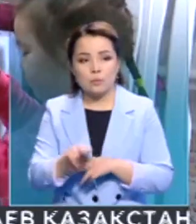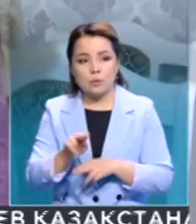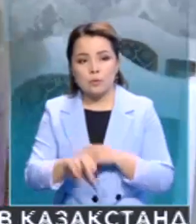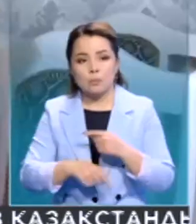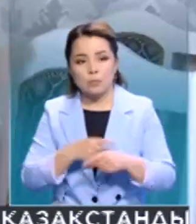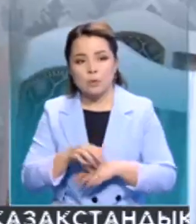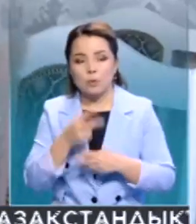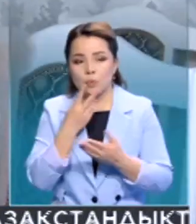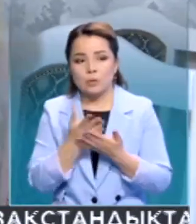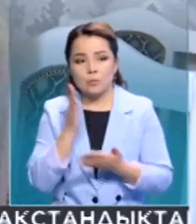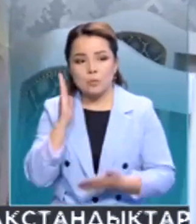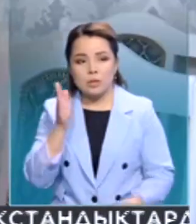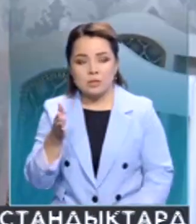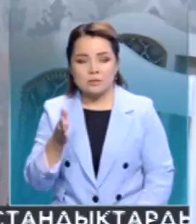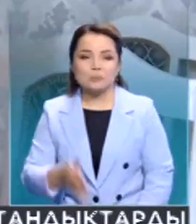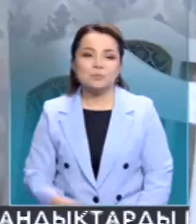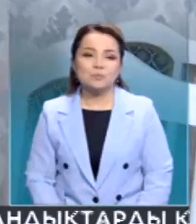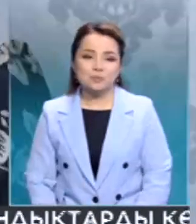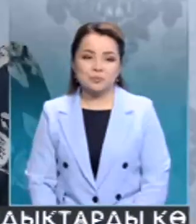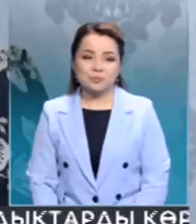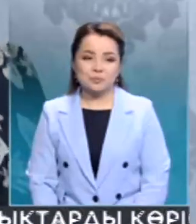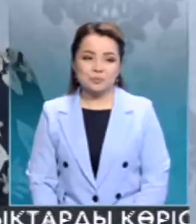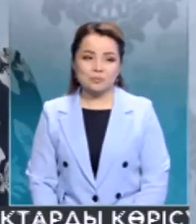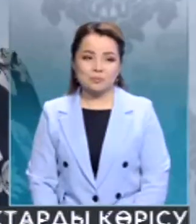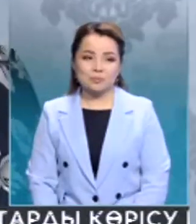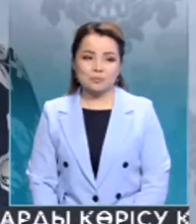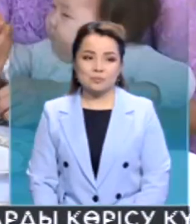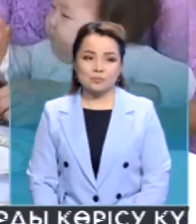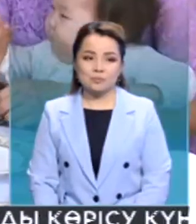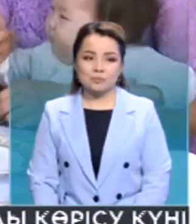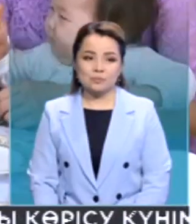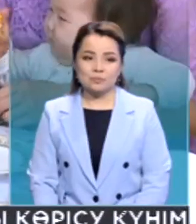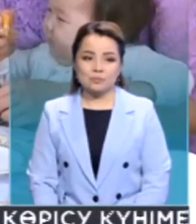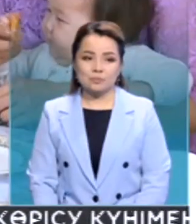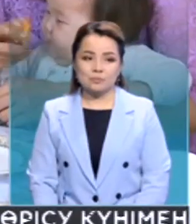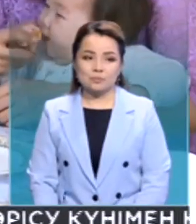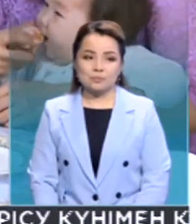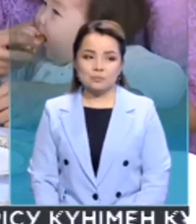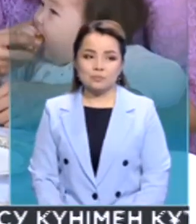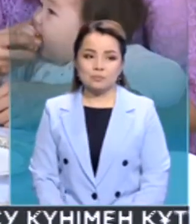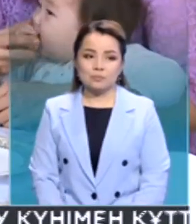анық. Амангел Сейтхан, Фариза Мұсағызы, Бауыржан Сәлмеке, Қазақстан ұлттық телеарнасы, Алматы облысынан.